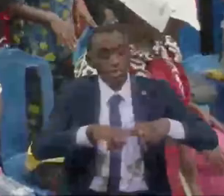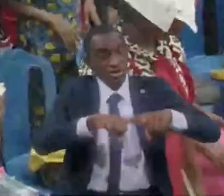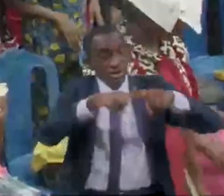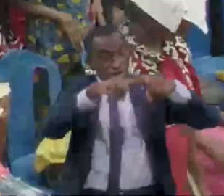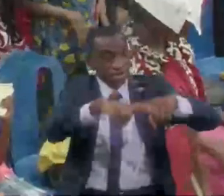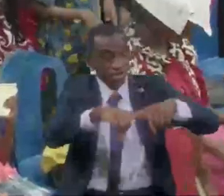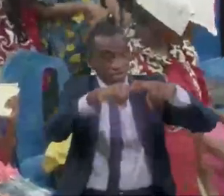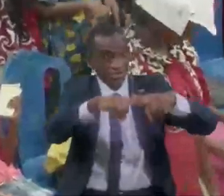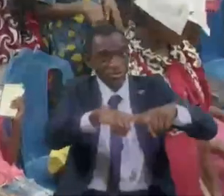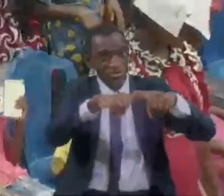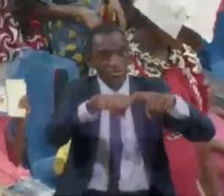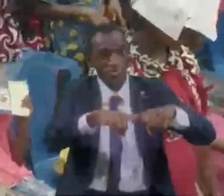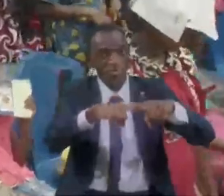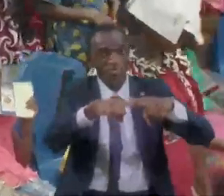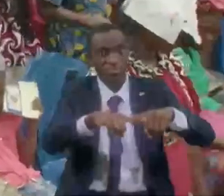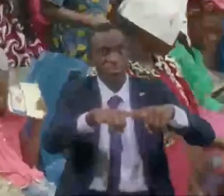Appuie-toi